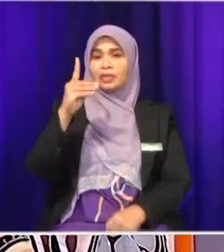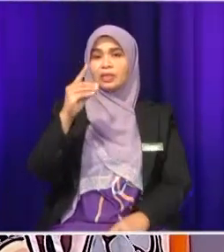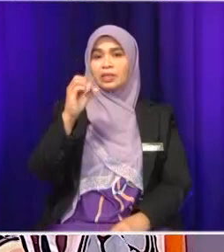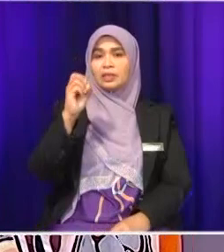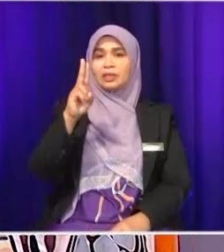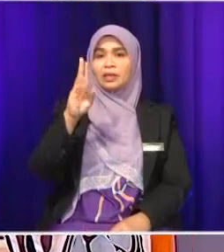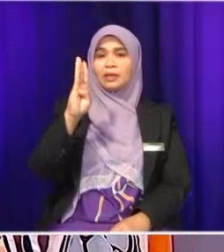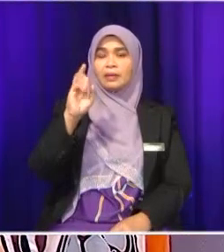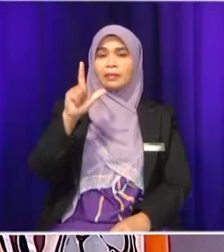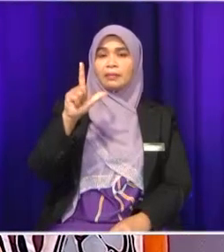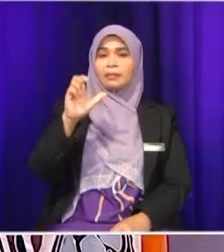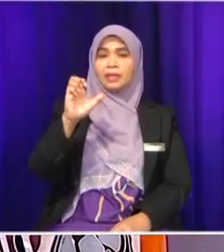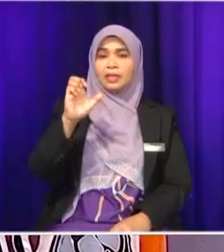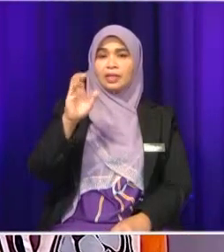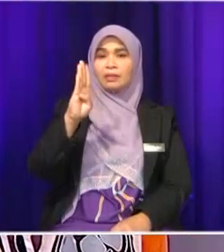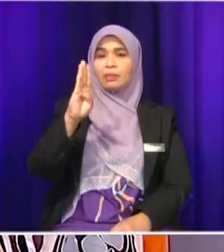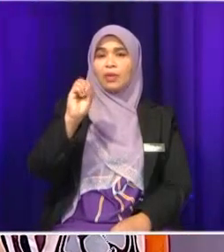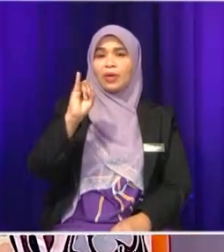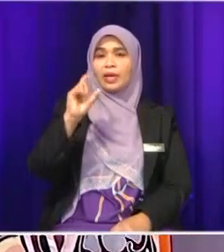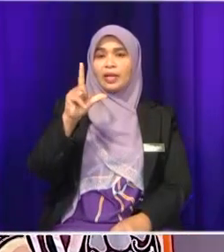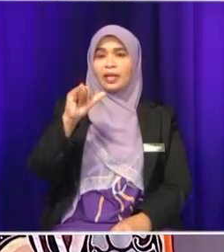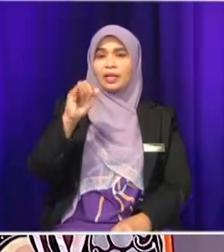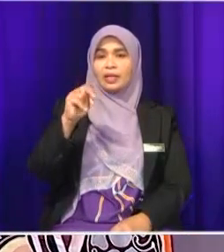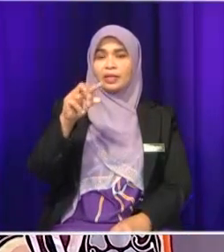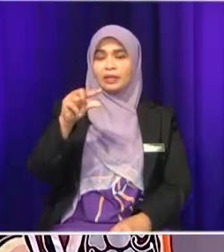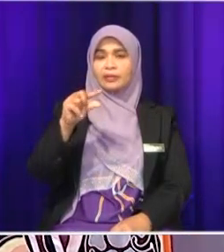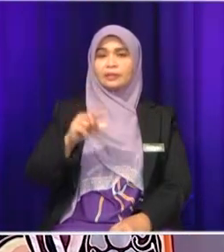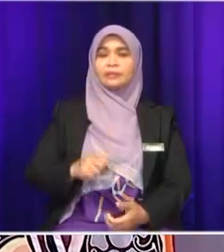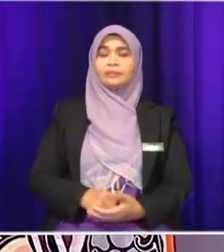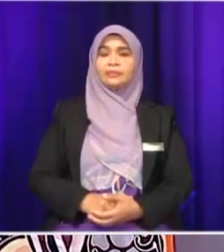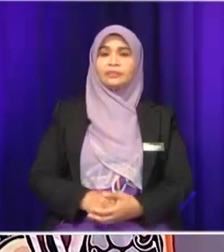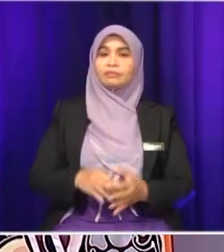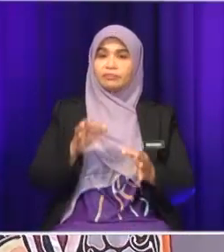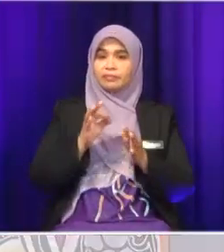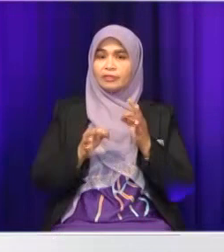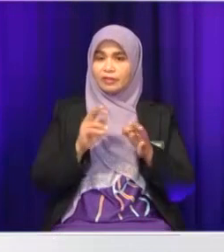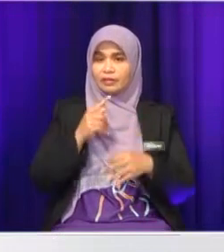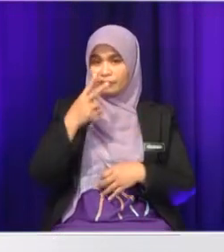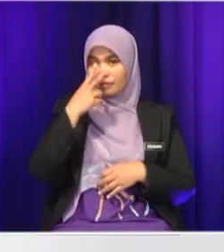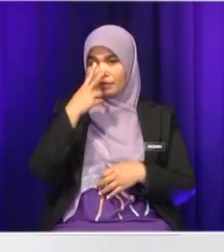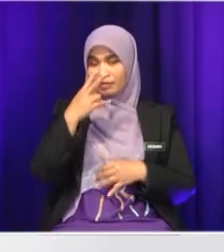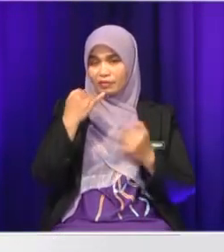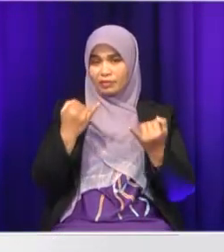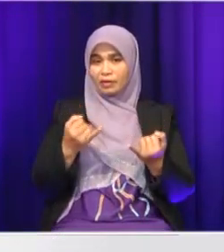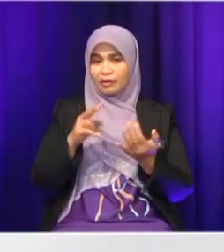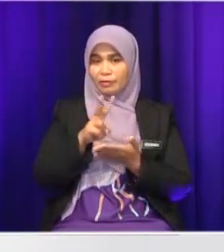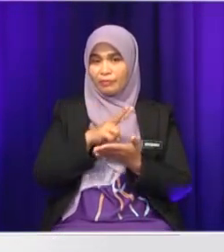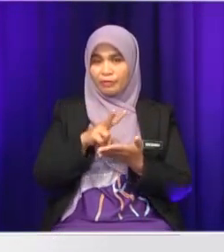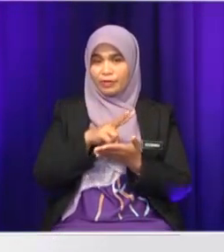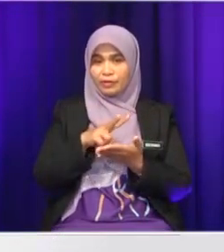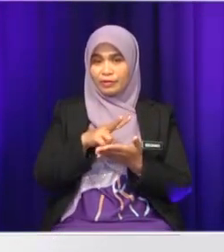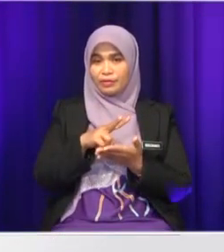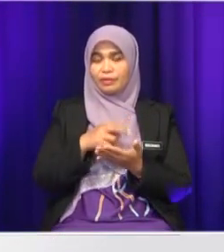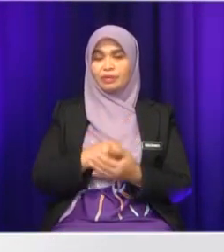HB daripada air yang telah kita didih telah kita lihat dekat sini video kita pun ada